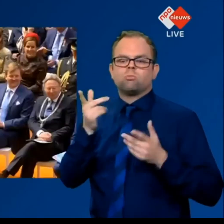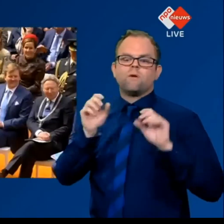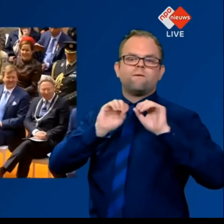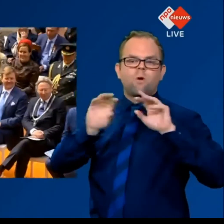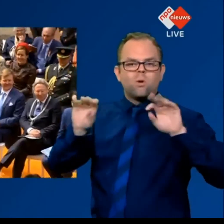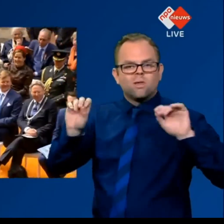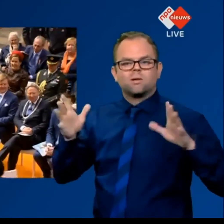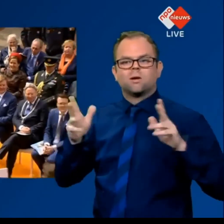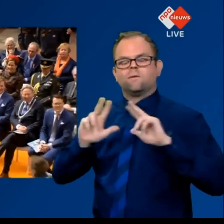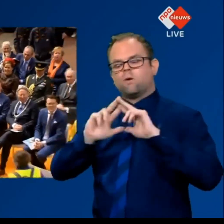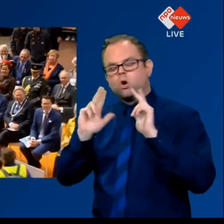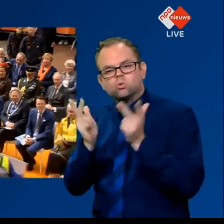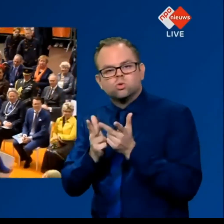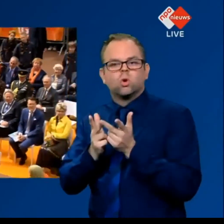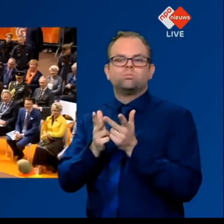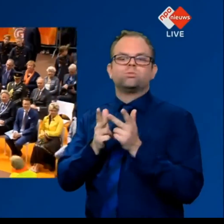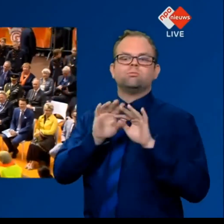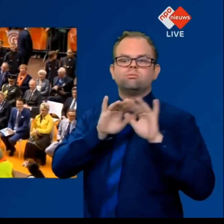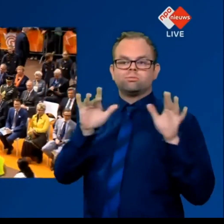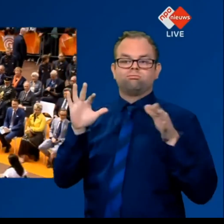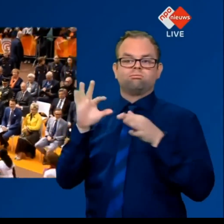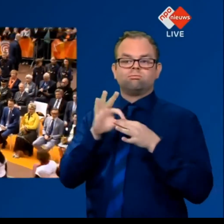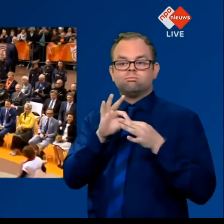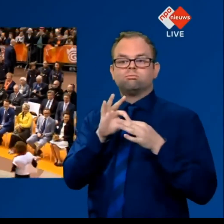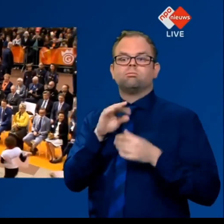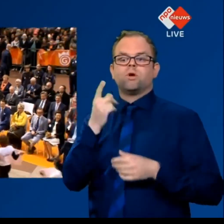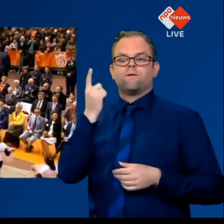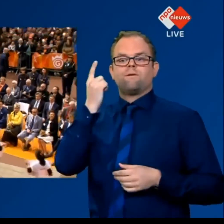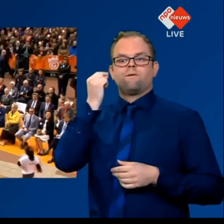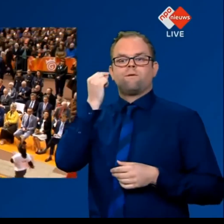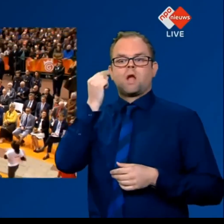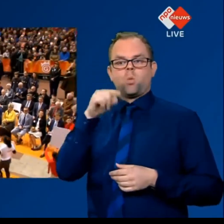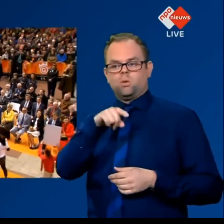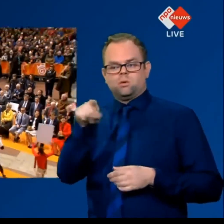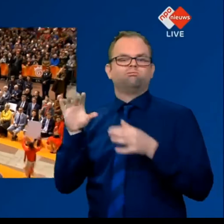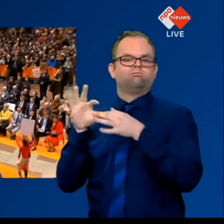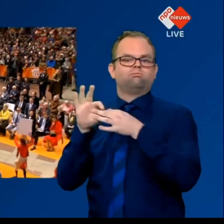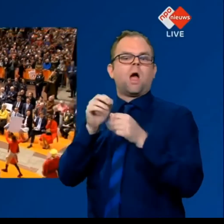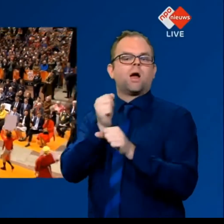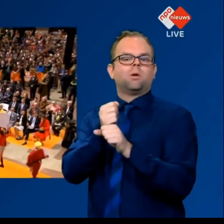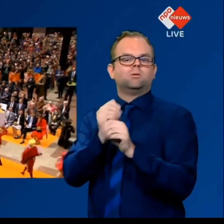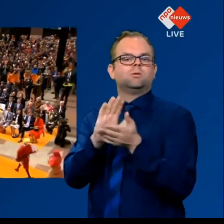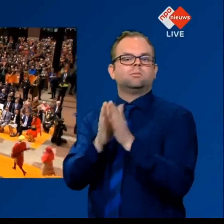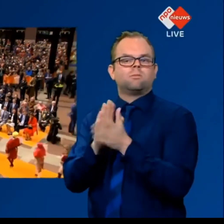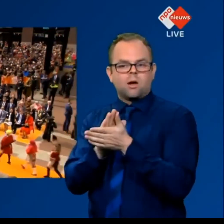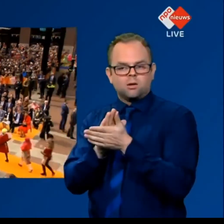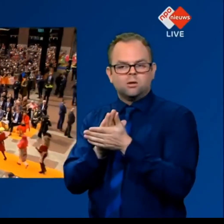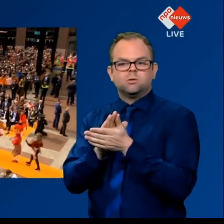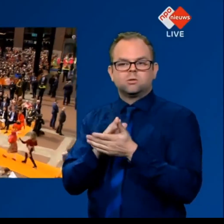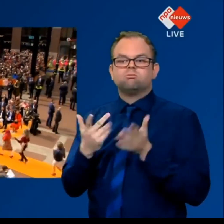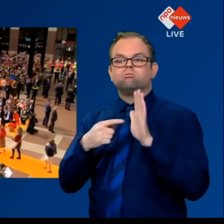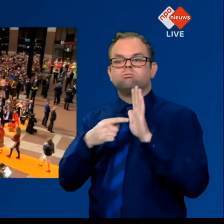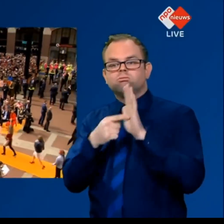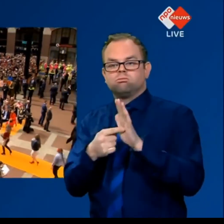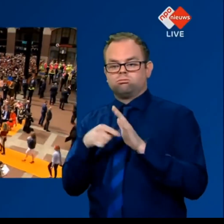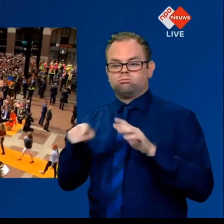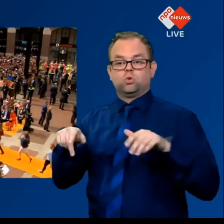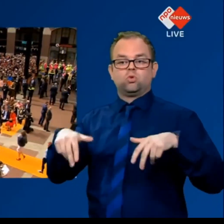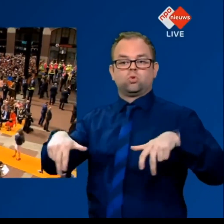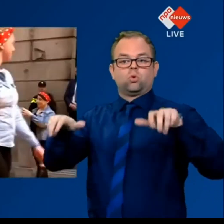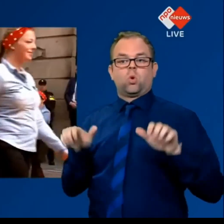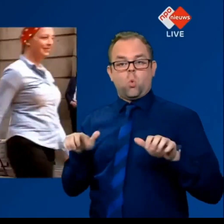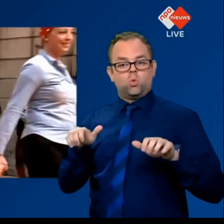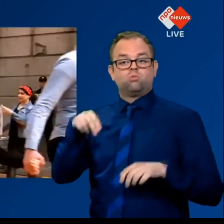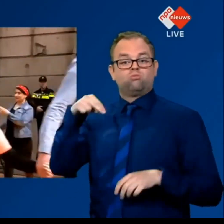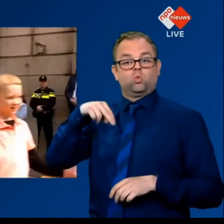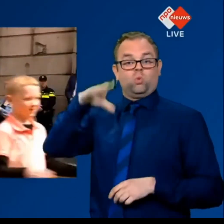gelijkwaardigheid van de vrouw op de arbeidsmarkt. Zo zit er nu bijvoorbeeld een man op de troon. Maar misschien is het